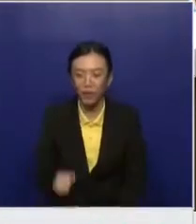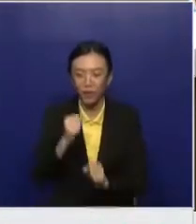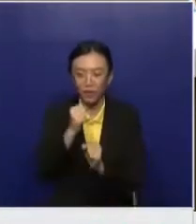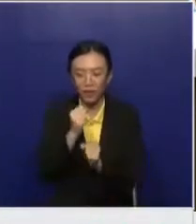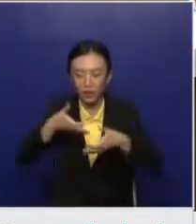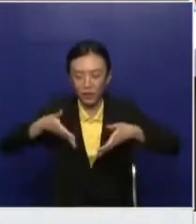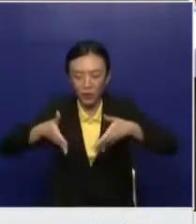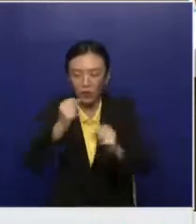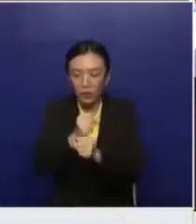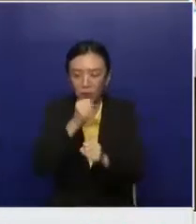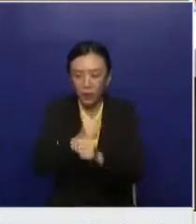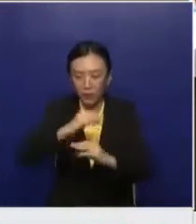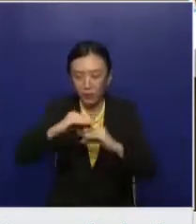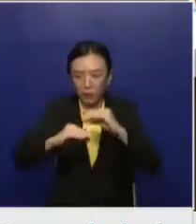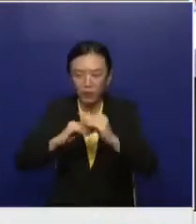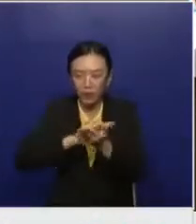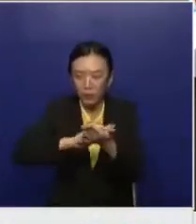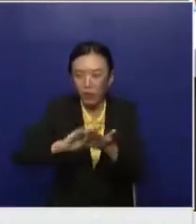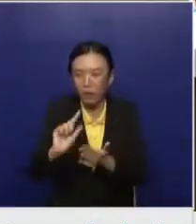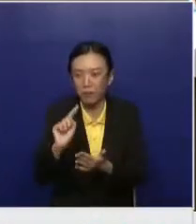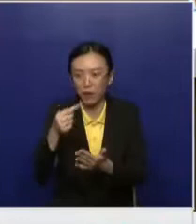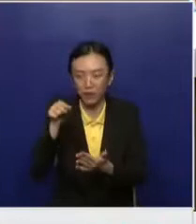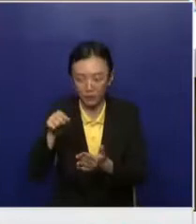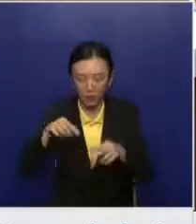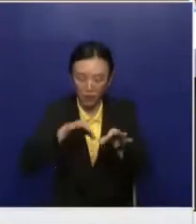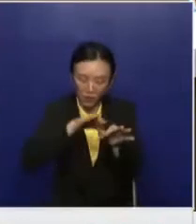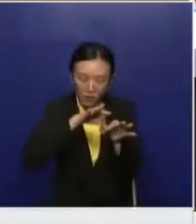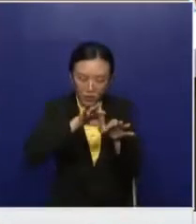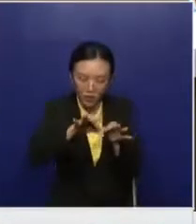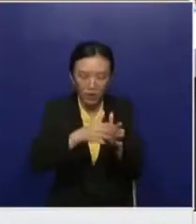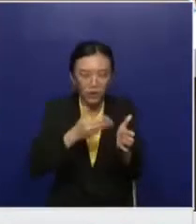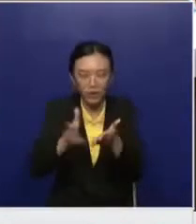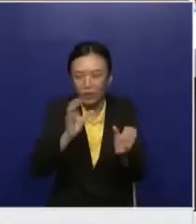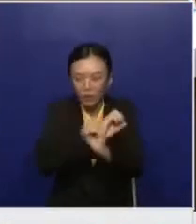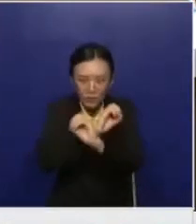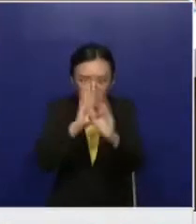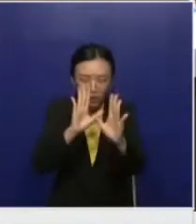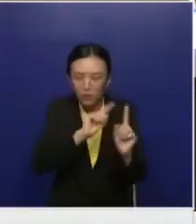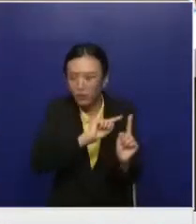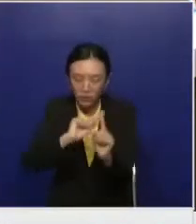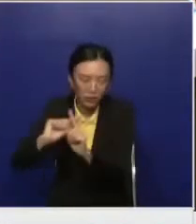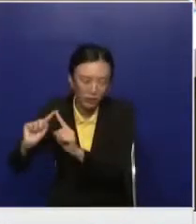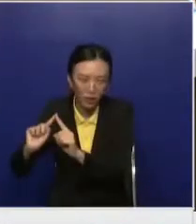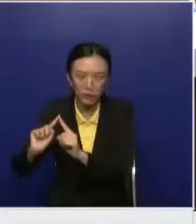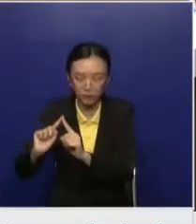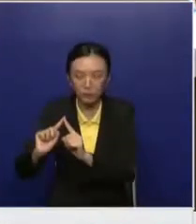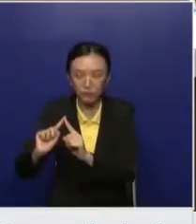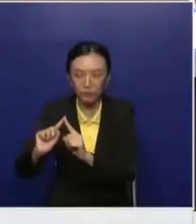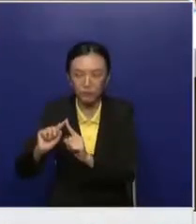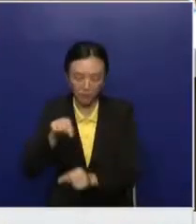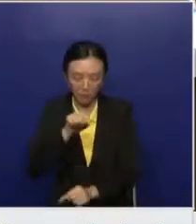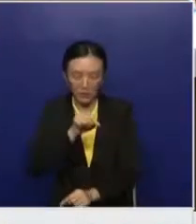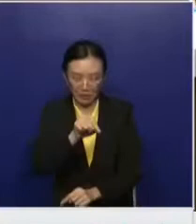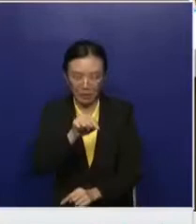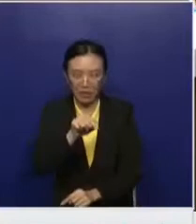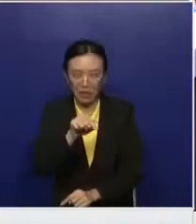จอร์ครบนะครับถนนตีเส้นสายแสงสว่างตลอดจนการสะท้อนของสีต่างๆเนี่ยก็ทำให้